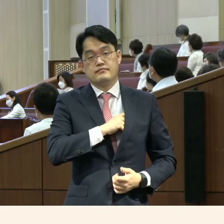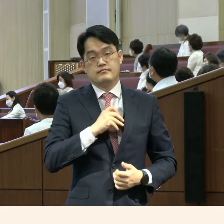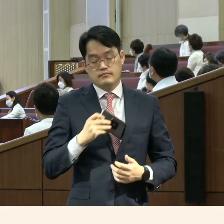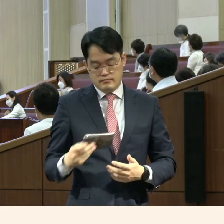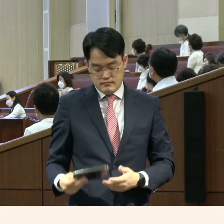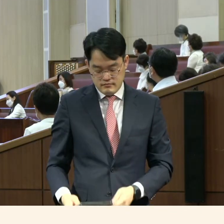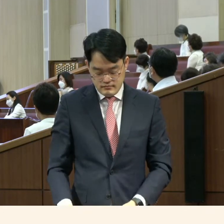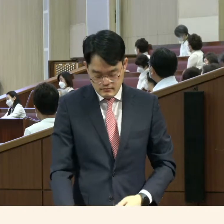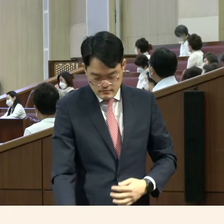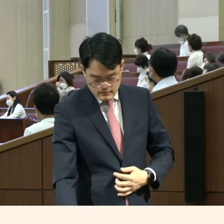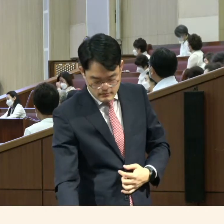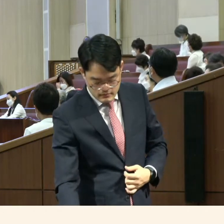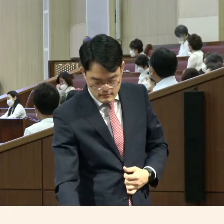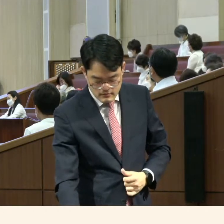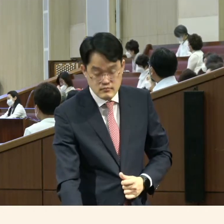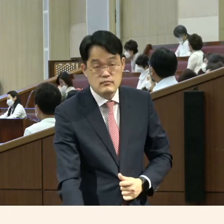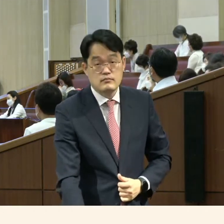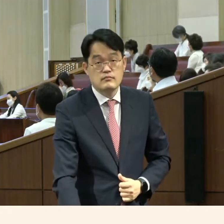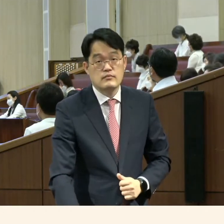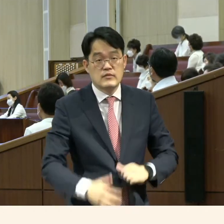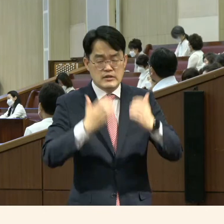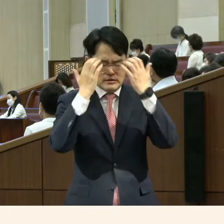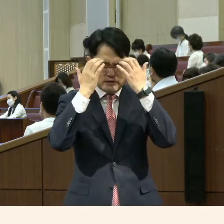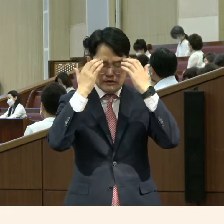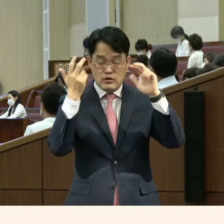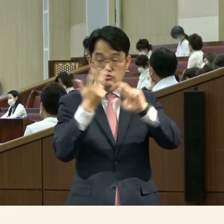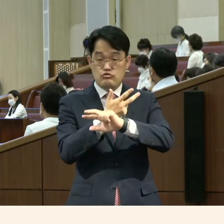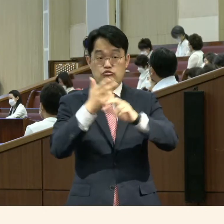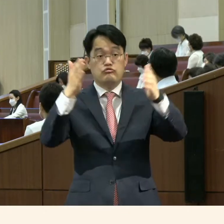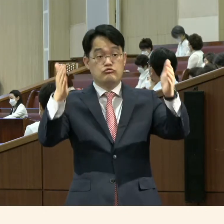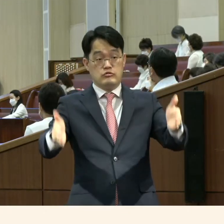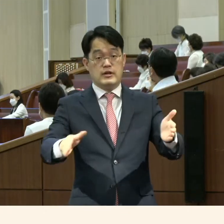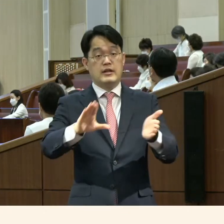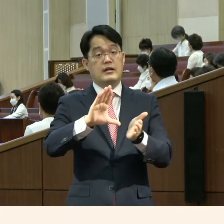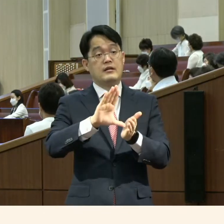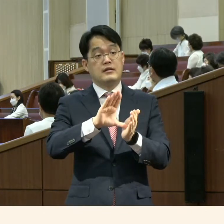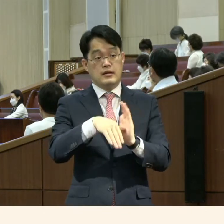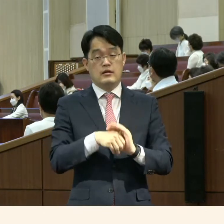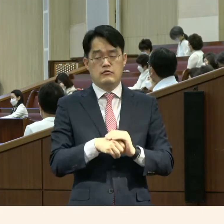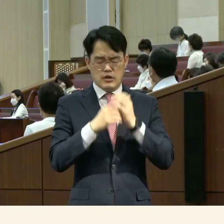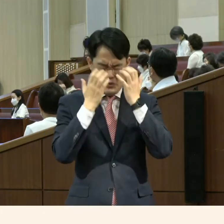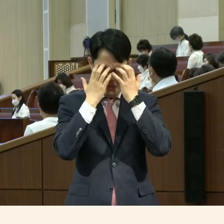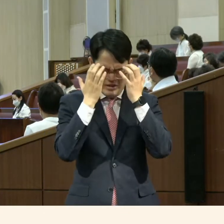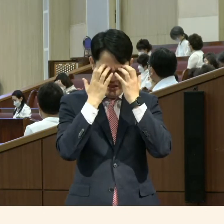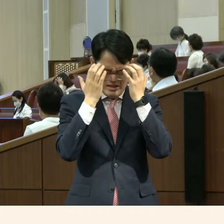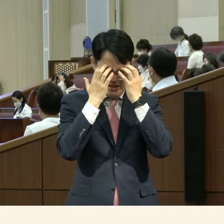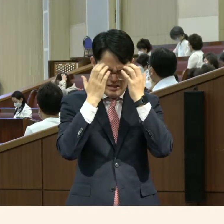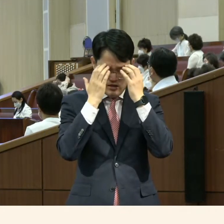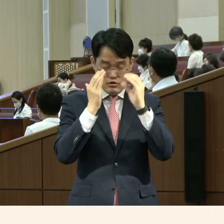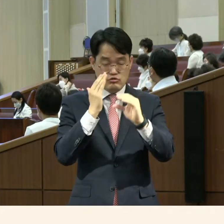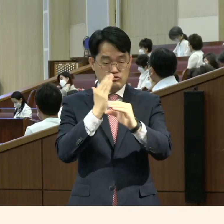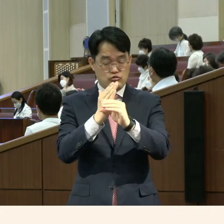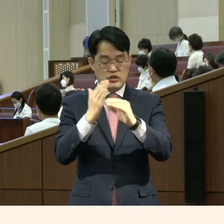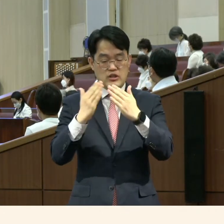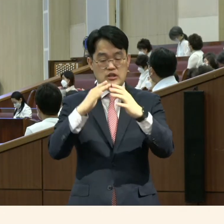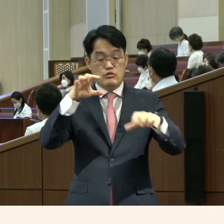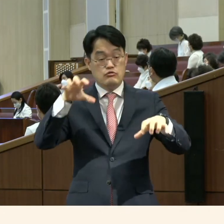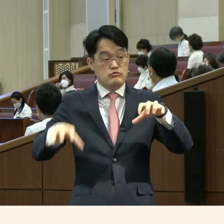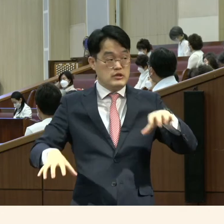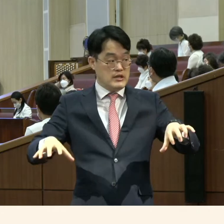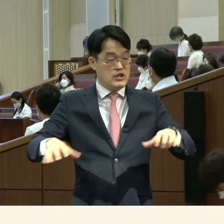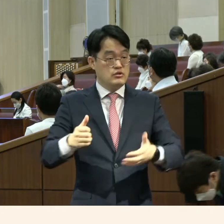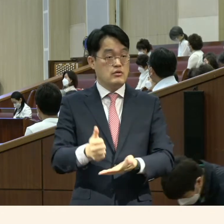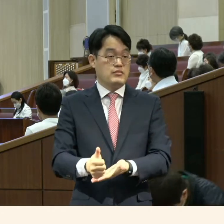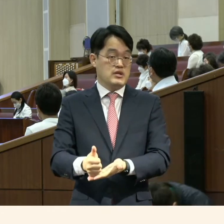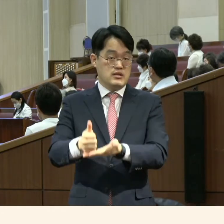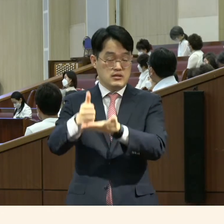네, 우리 고난 주간에 우리 고난당하는 우리 이웃들 섬기는